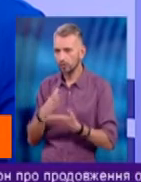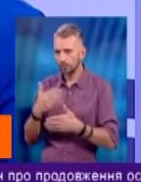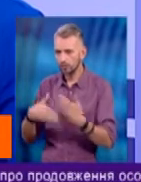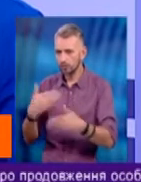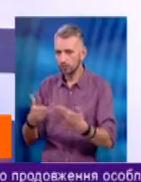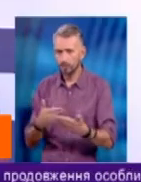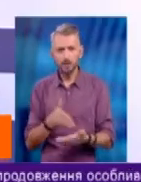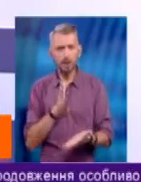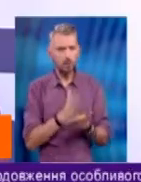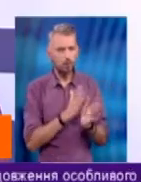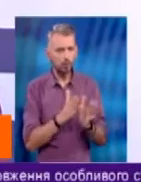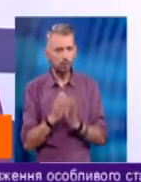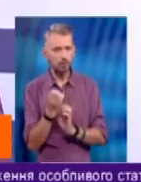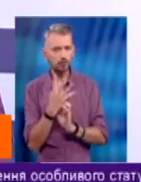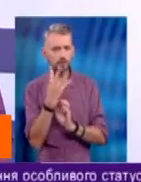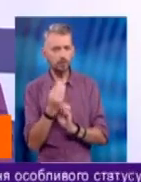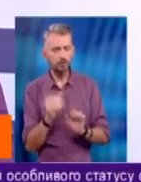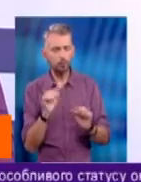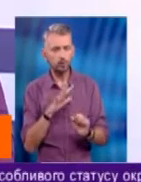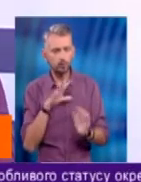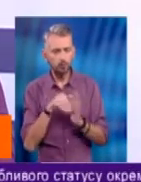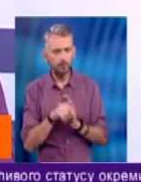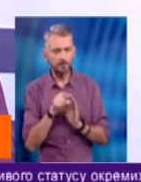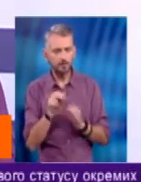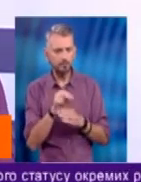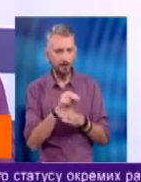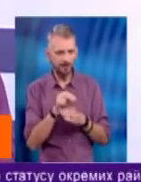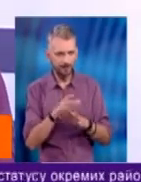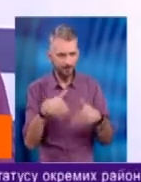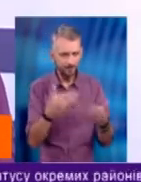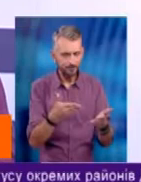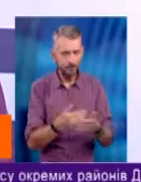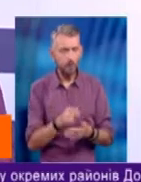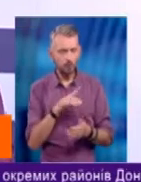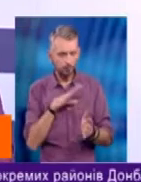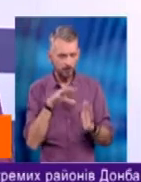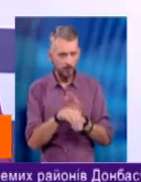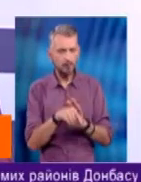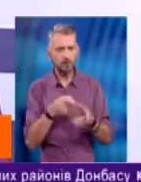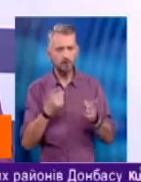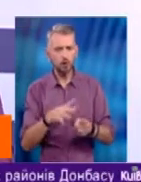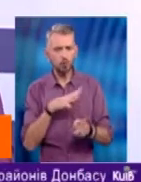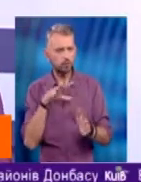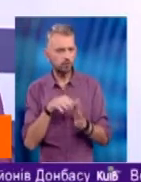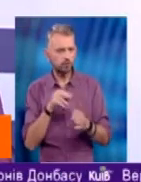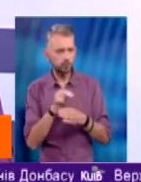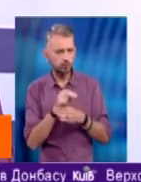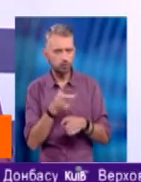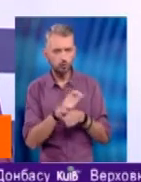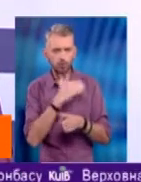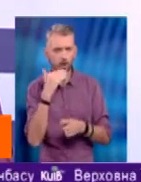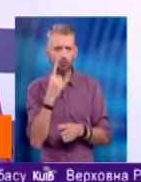чи ні? Ну, є процедура. 14 днів можна було внести тільки ці правки до законопроекту. Вони були внесені, їх дійсно було внесено дуже багато,